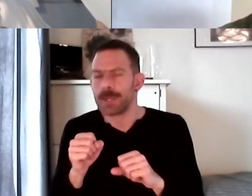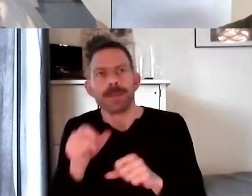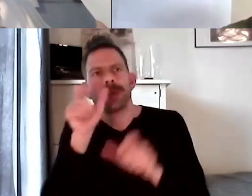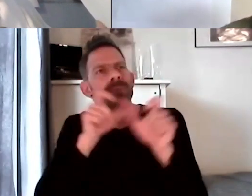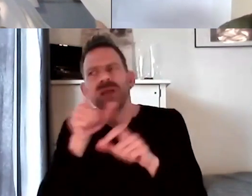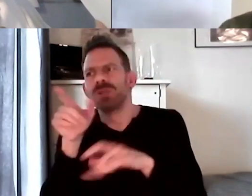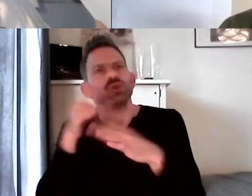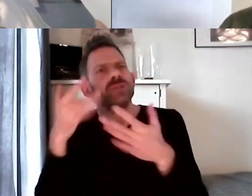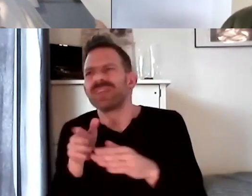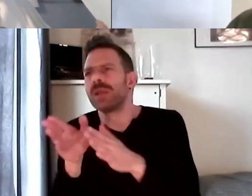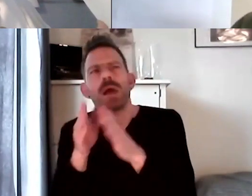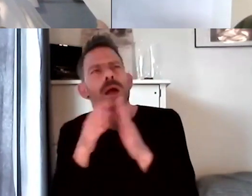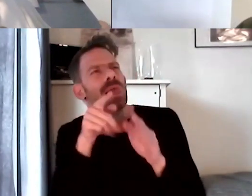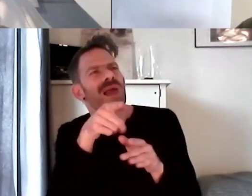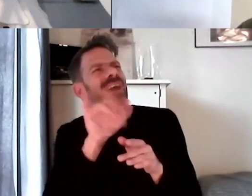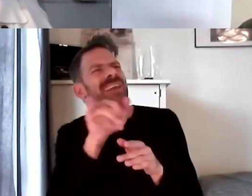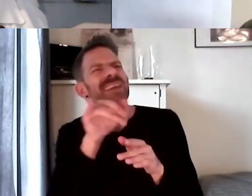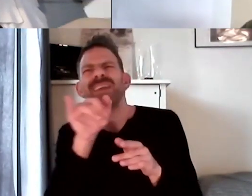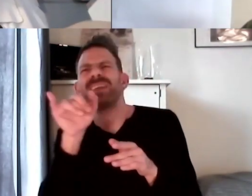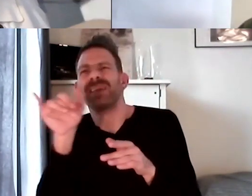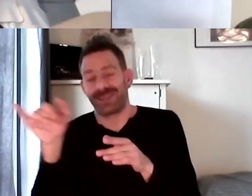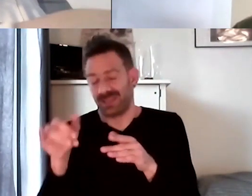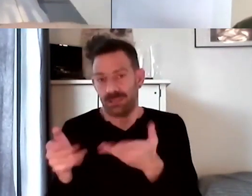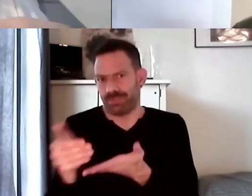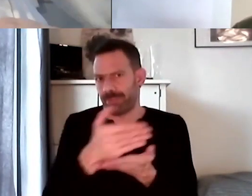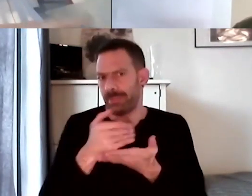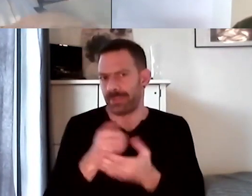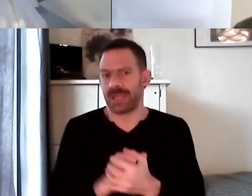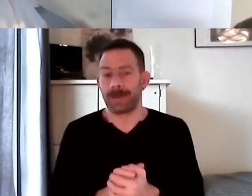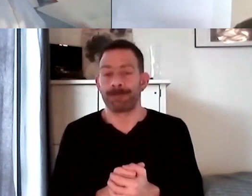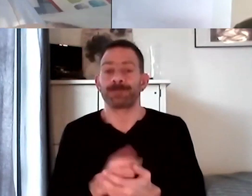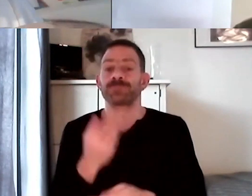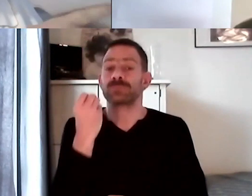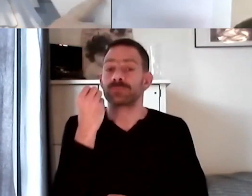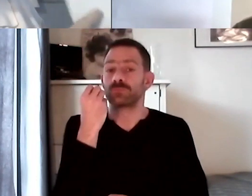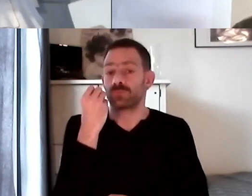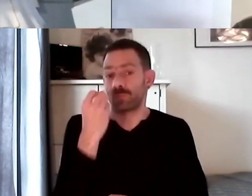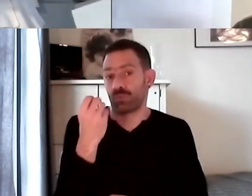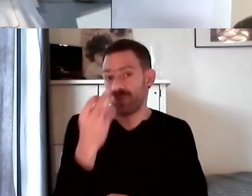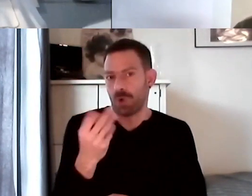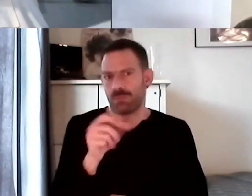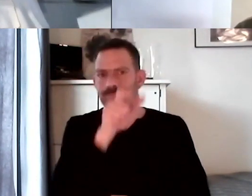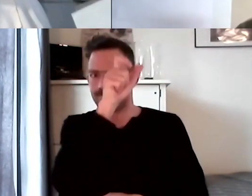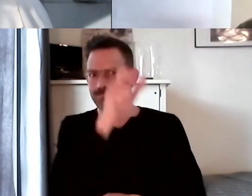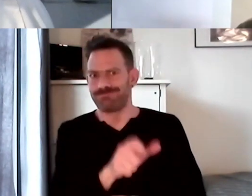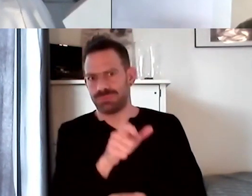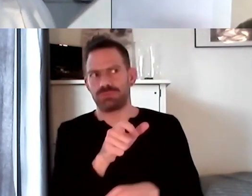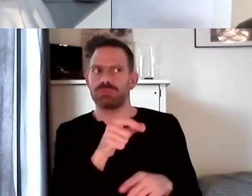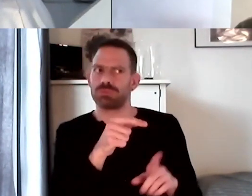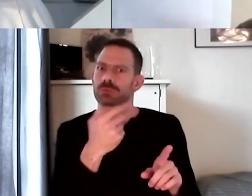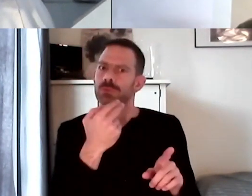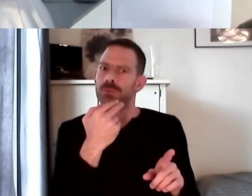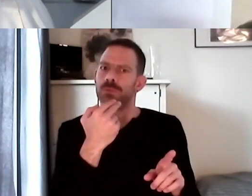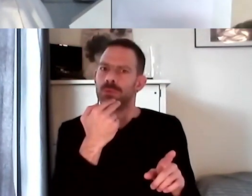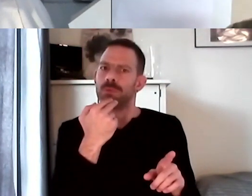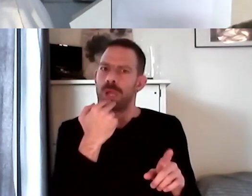des bilans de compétences. Et je trouve qu'effectivement, souvent, la qualité du consultant est très importante, mais il faut aussi